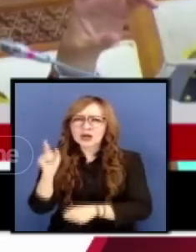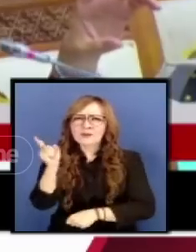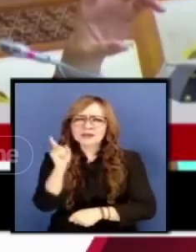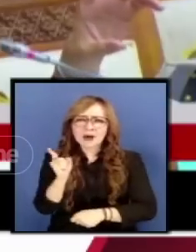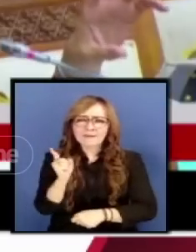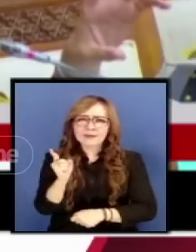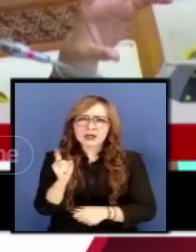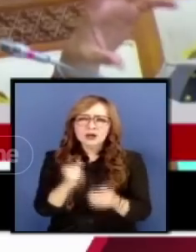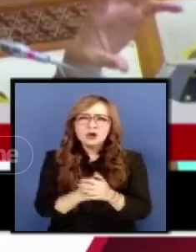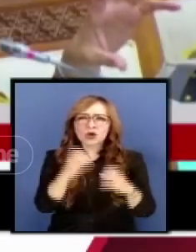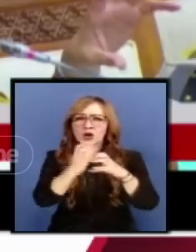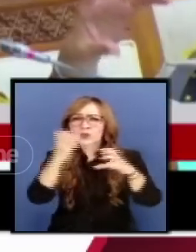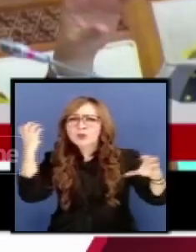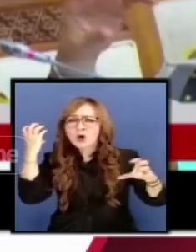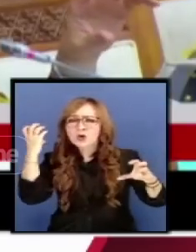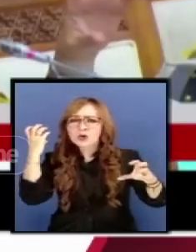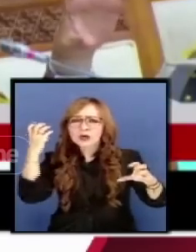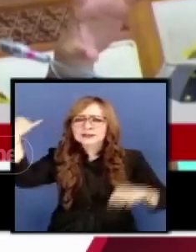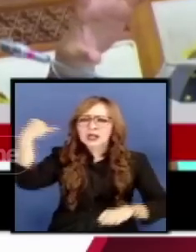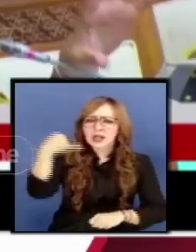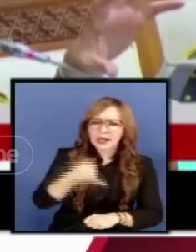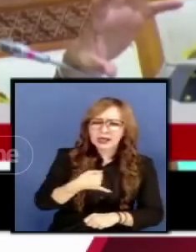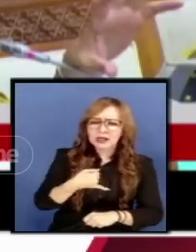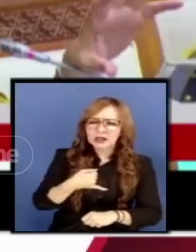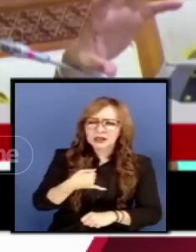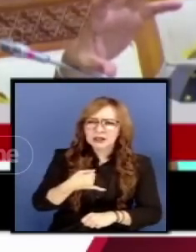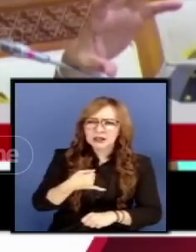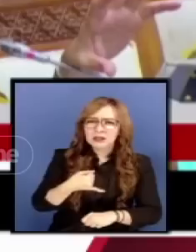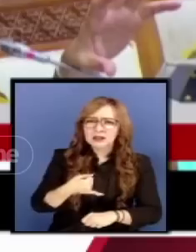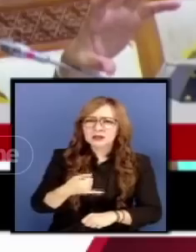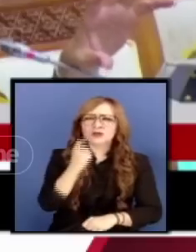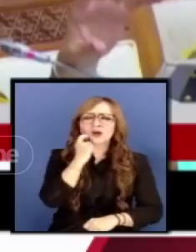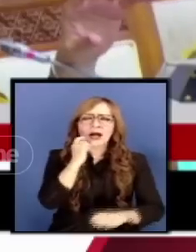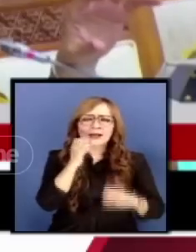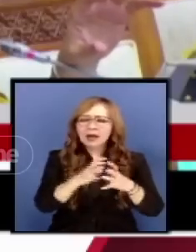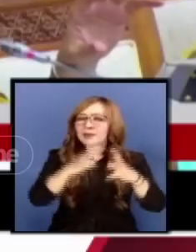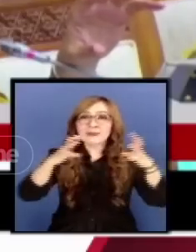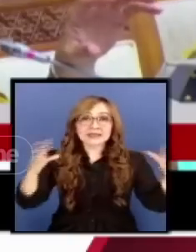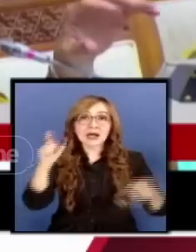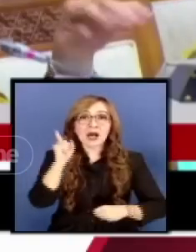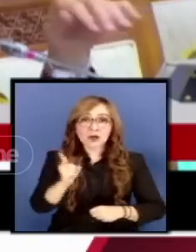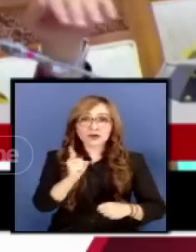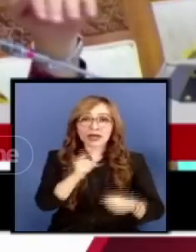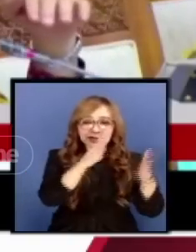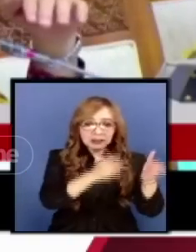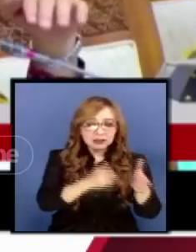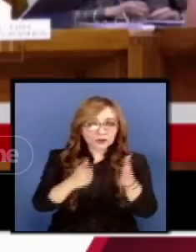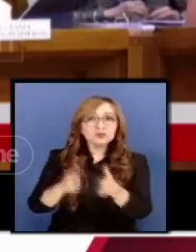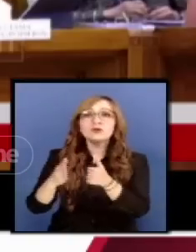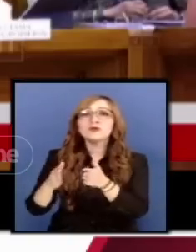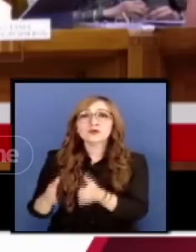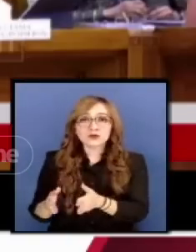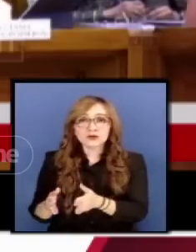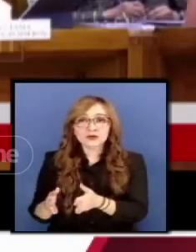sulit, terus kenapa BUMN pupuk itu pendistribusiannya sulit? Kenapa ini kilang-kilang Pertamina depo